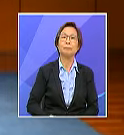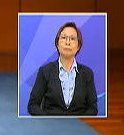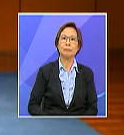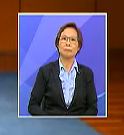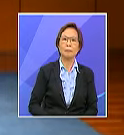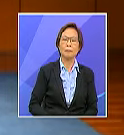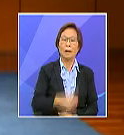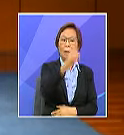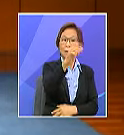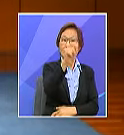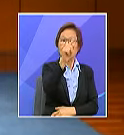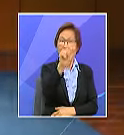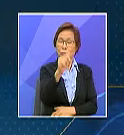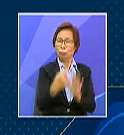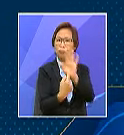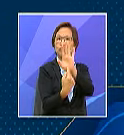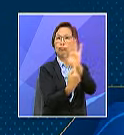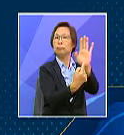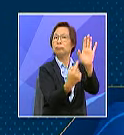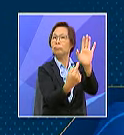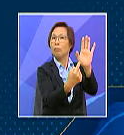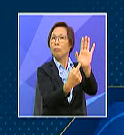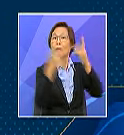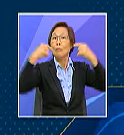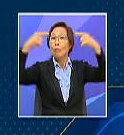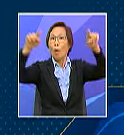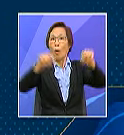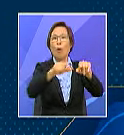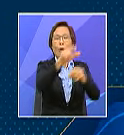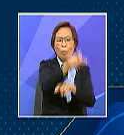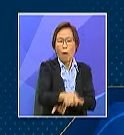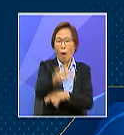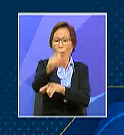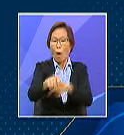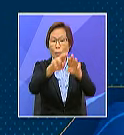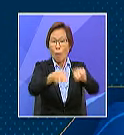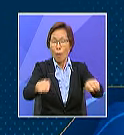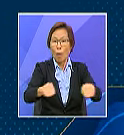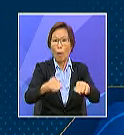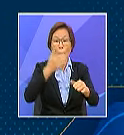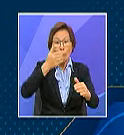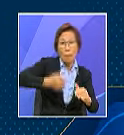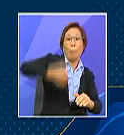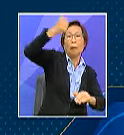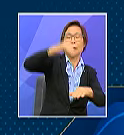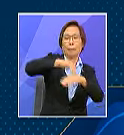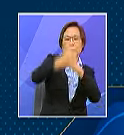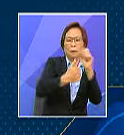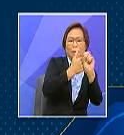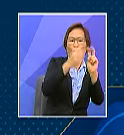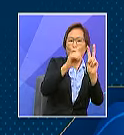data ini menunjukkan bahwa pencapaian calon adalah lebih tinggi pada tahun